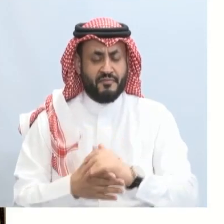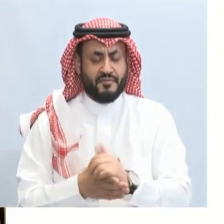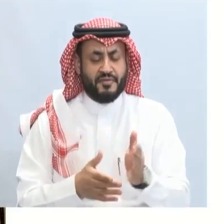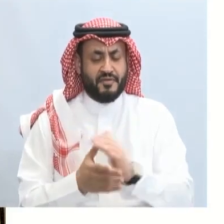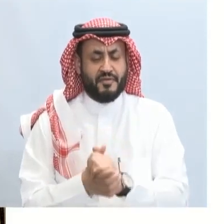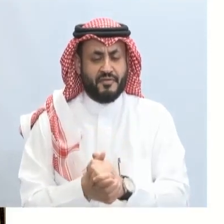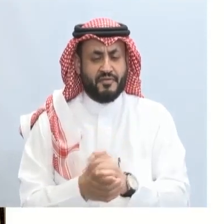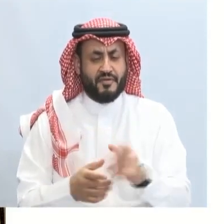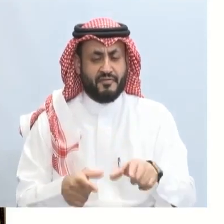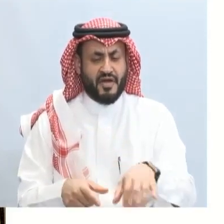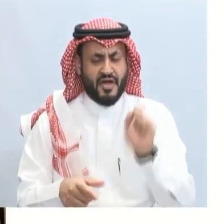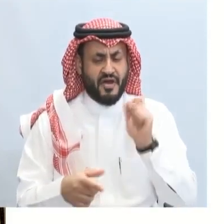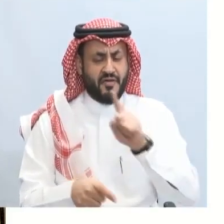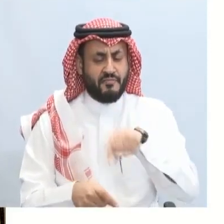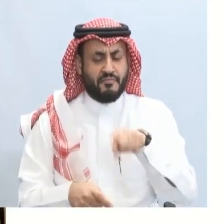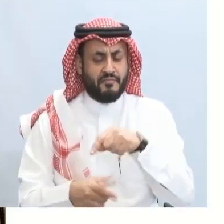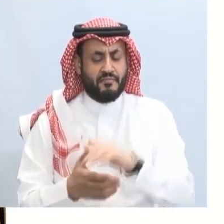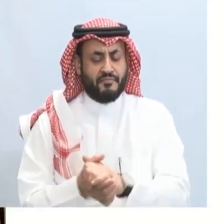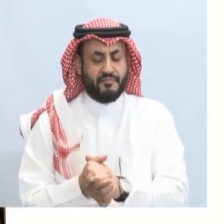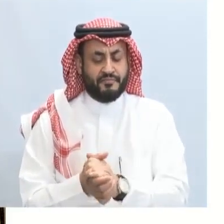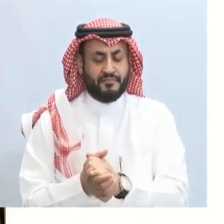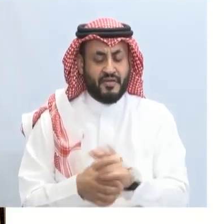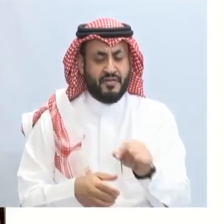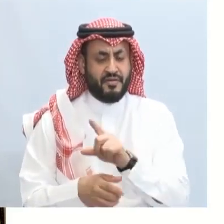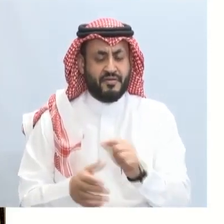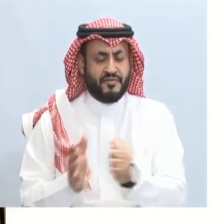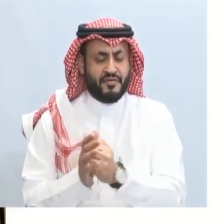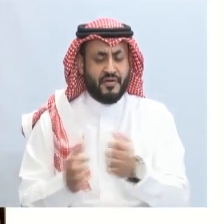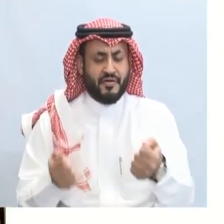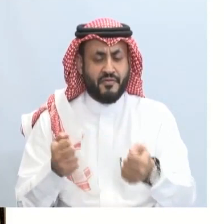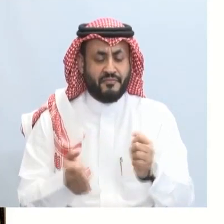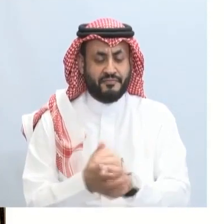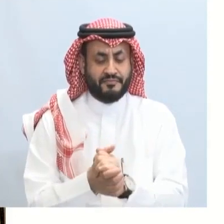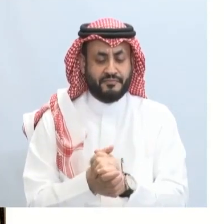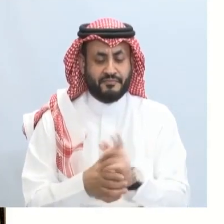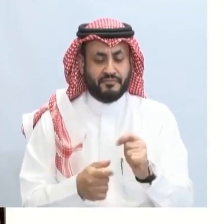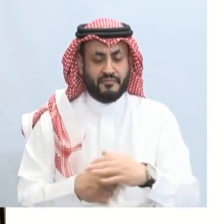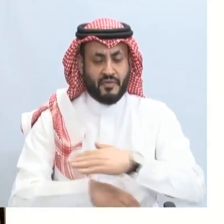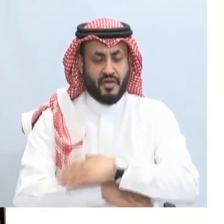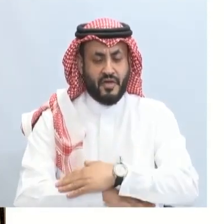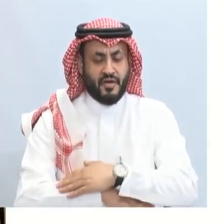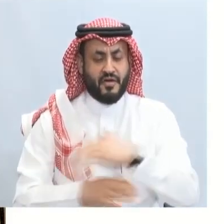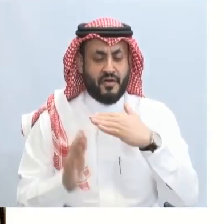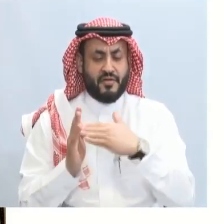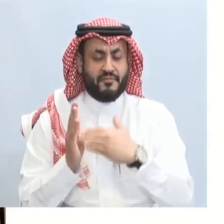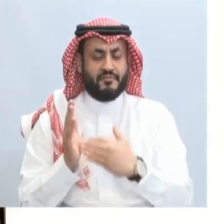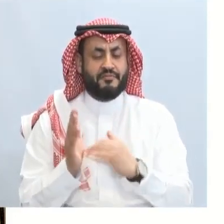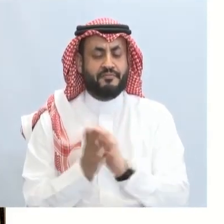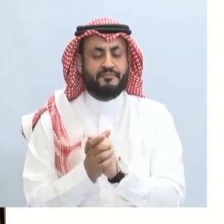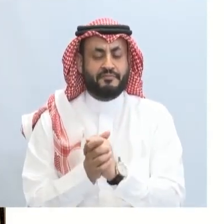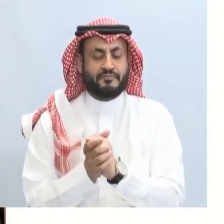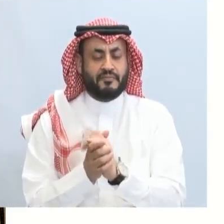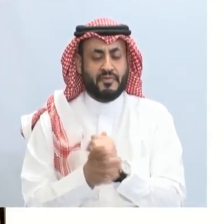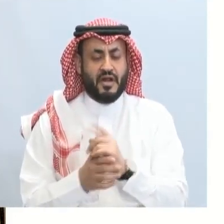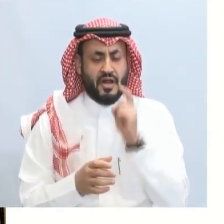الاعتداء على ممتلكات الاخرين الخاصه مثل المنازل والمركبات احترام النظام ان النظام يجب